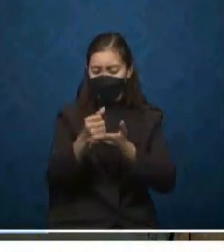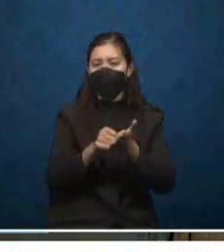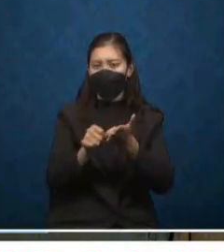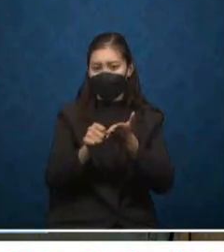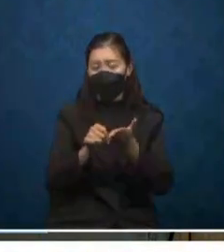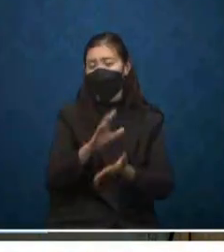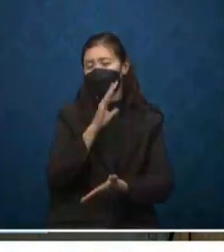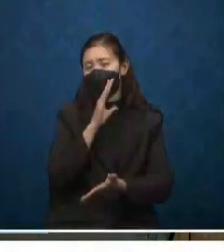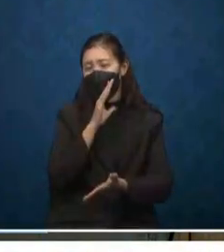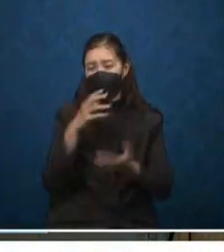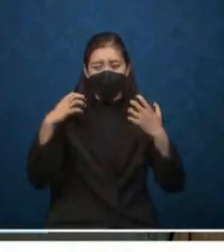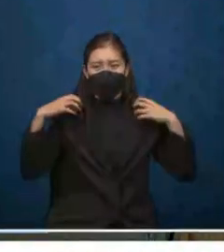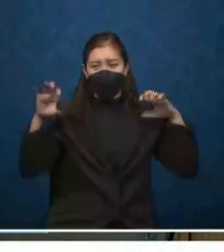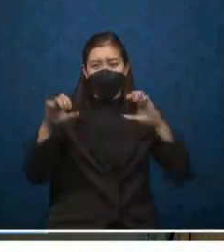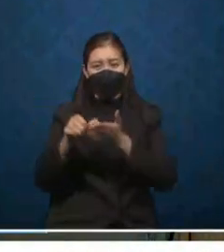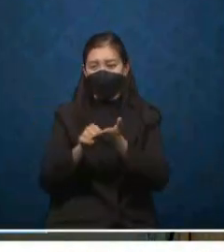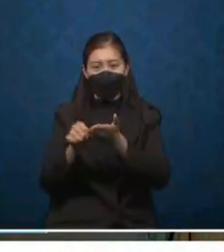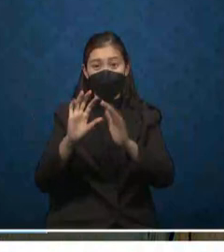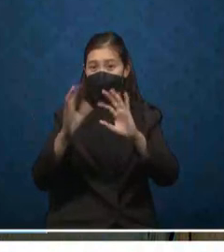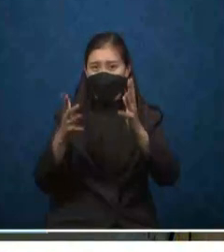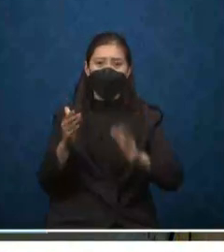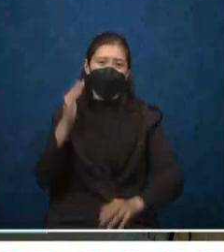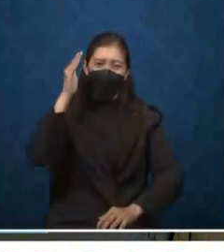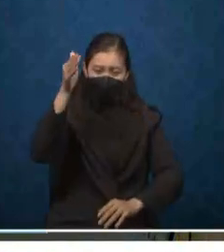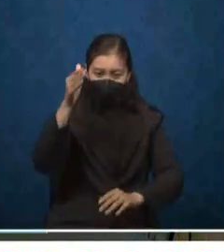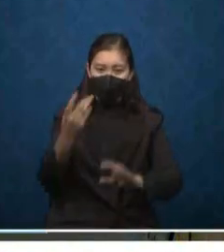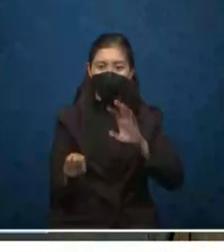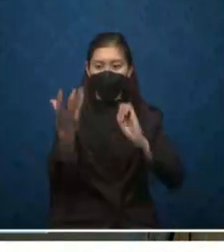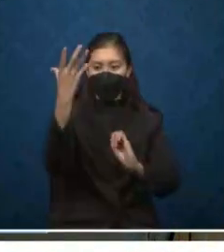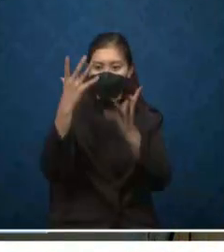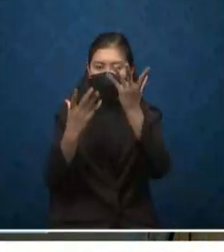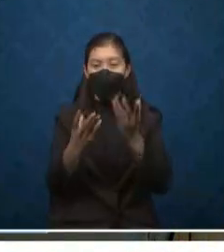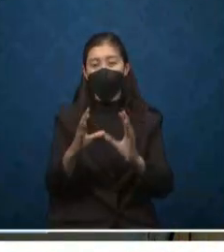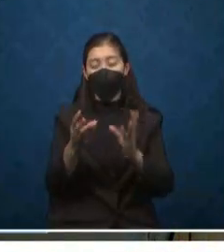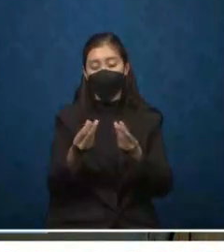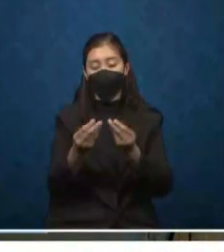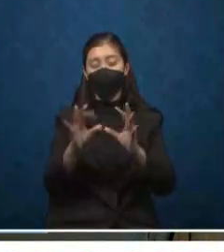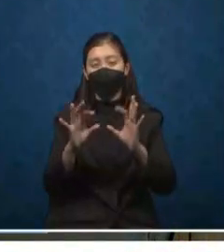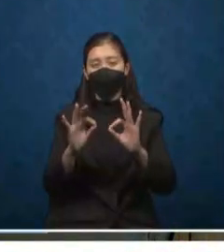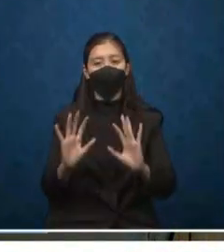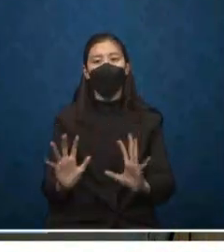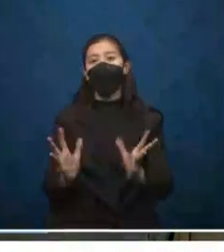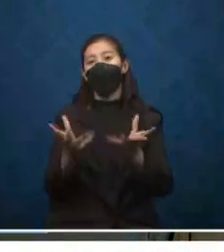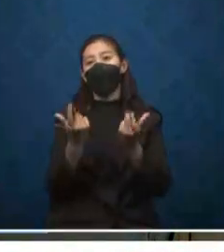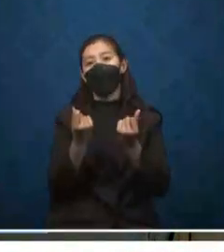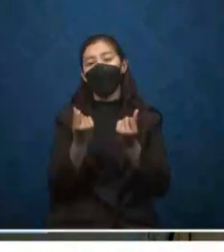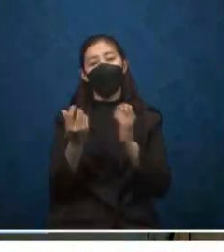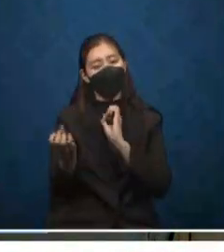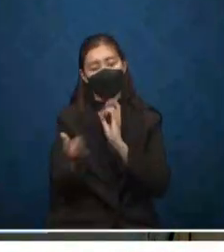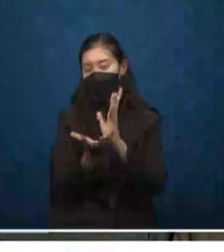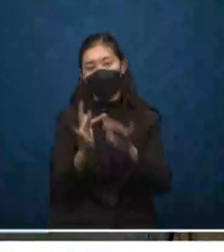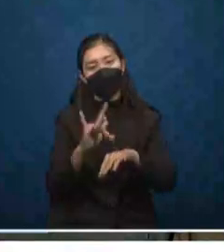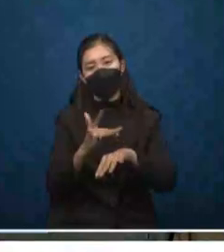ชายเลนที่มีจำนวนน้อยมากในประเทศไทยจะถูกถางไม่เหลือหรอแน่นอนกราบเรียนท่านประธานว่าเรื่องนี้ย้อนกลับไปสู่